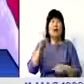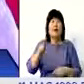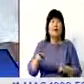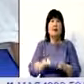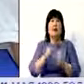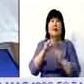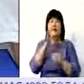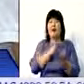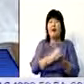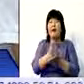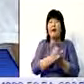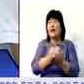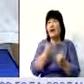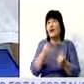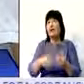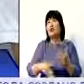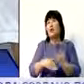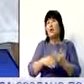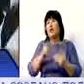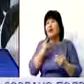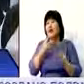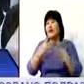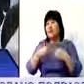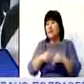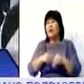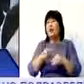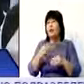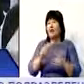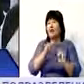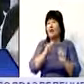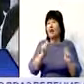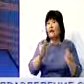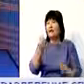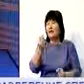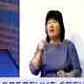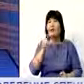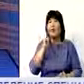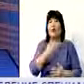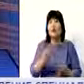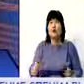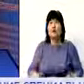течение 15 лет оказывает помощь малообеспеченным семьям, учредила стипендию для молодежи.